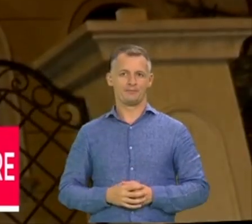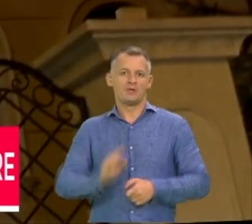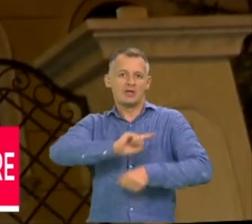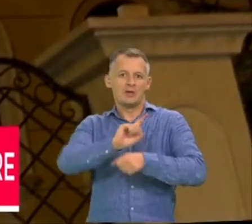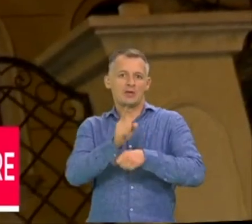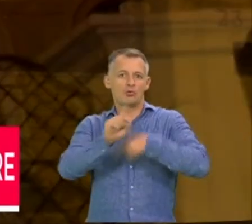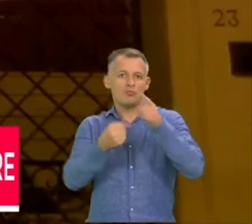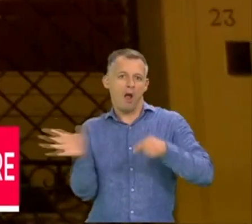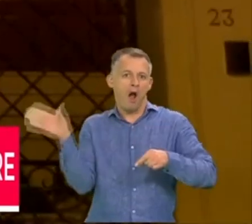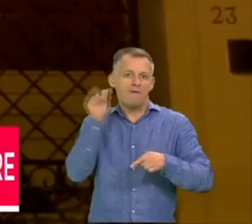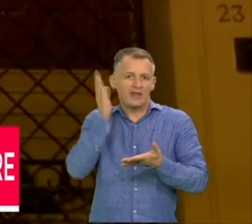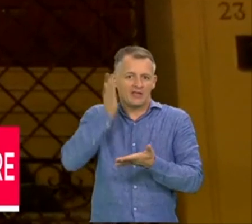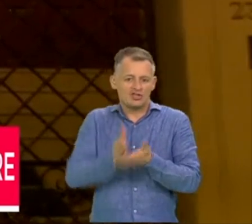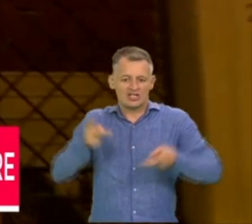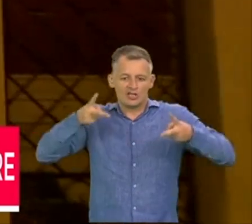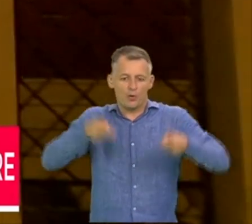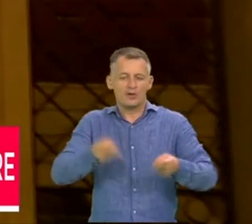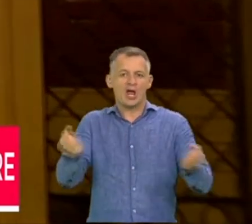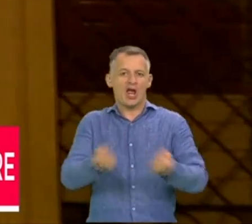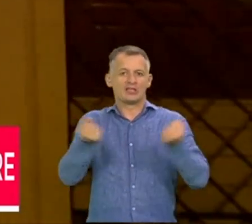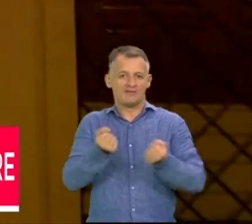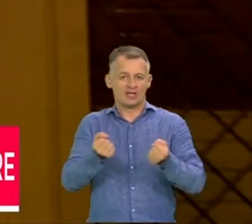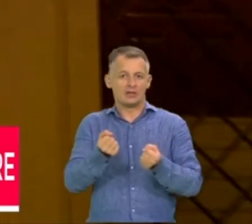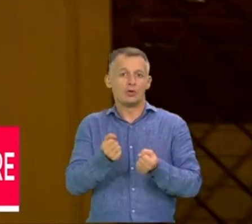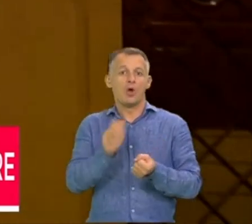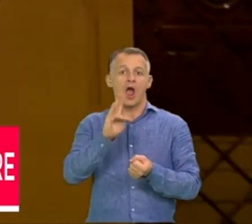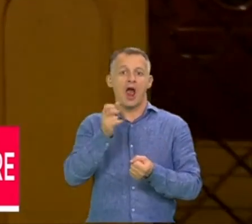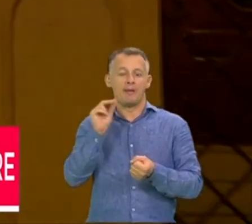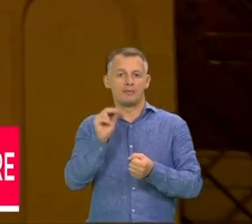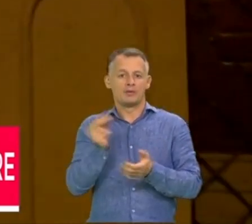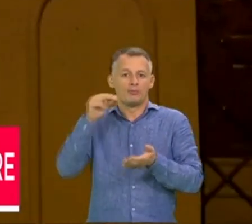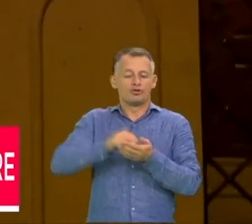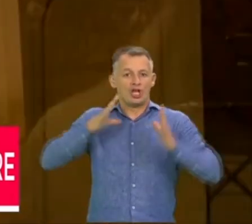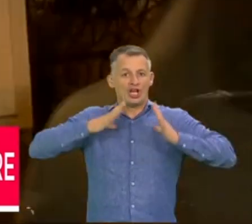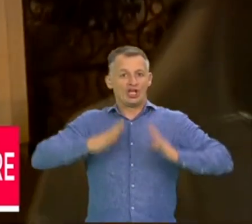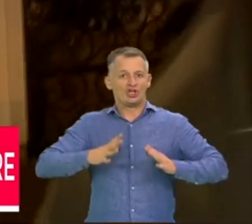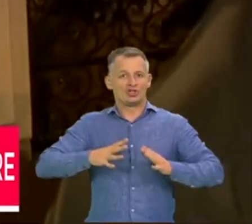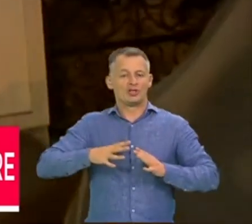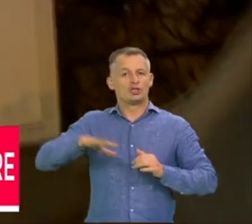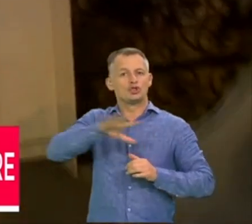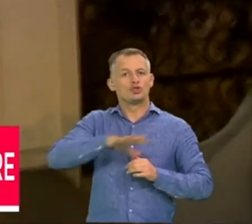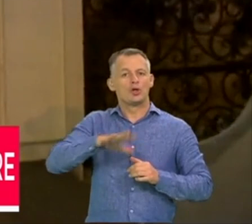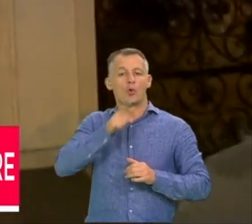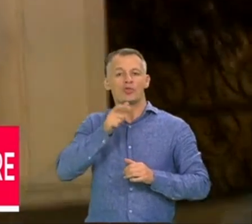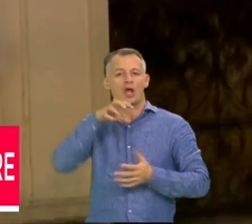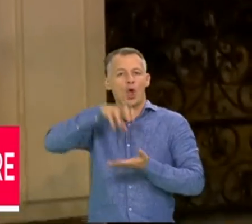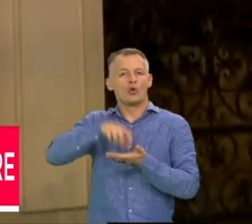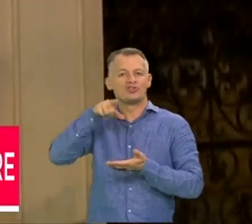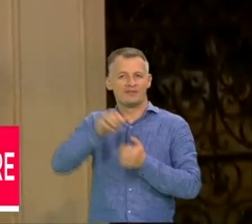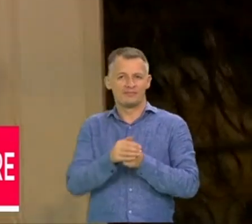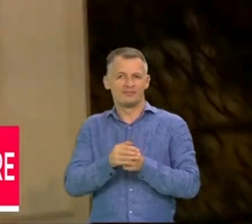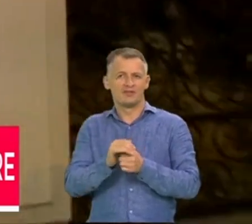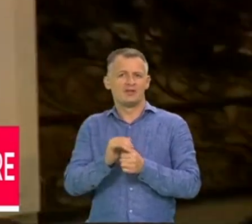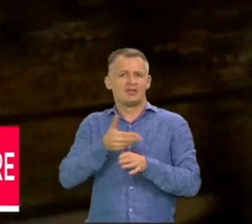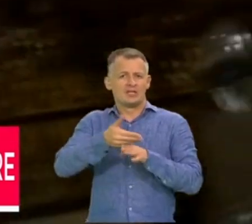Imediat după aflarea deciziei de suspendare a Simonei Halep, o liniște ireală s-a lăsat în cartierul unde locuiește sportiva. Târziu noapte, fratele Simonei a